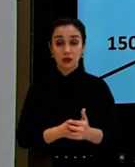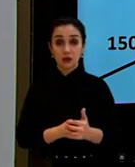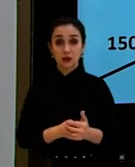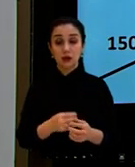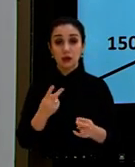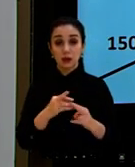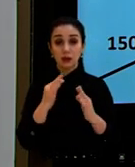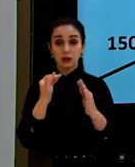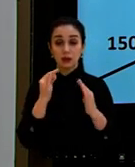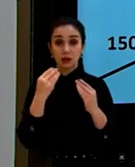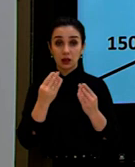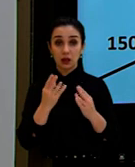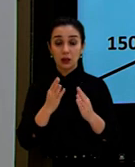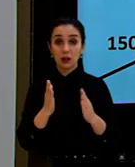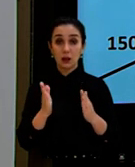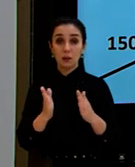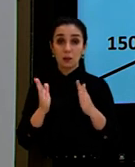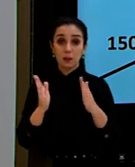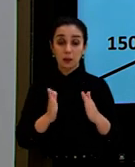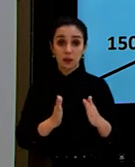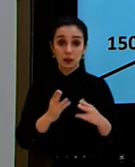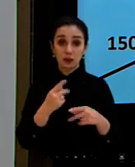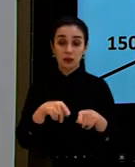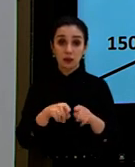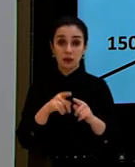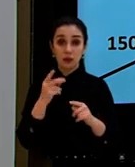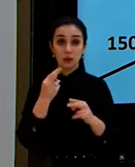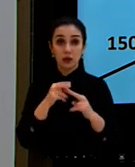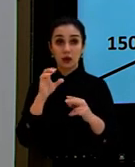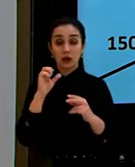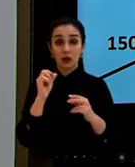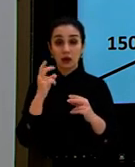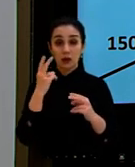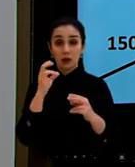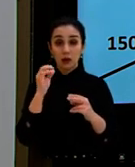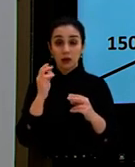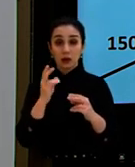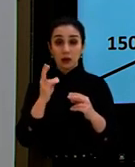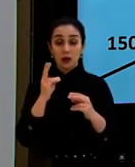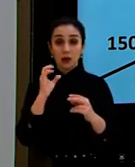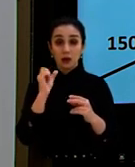Дан параллелограмм ABCD. AB – корень из двух.